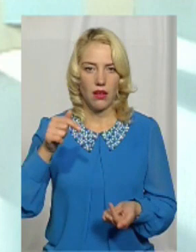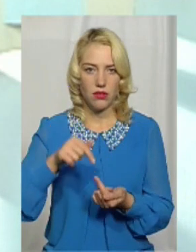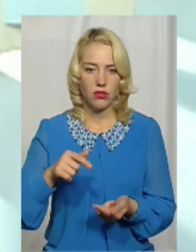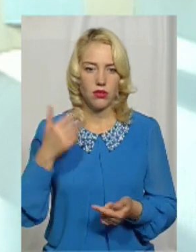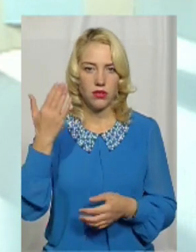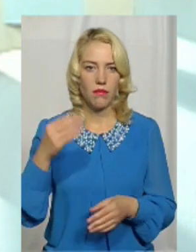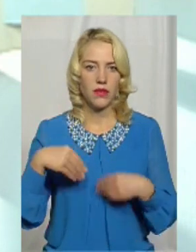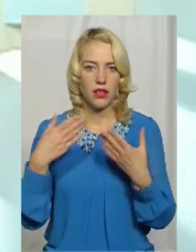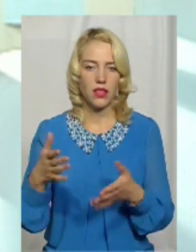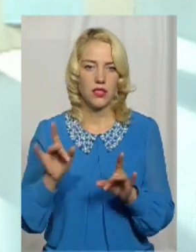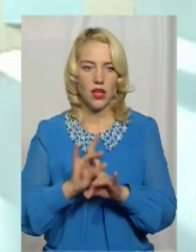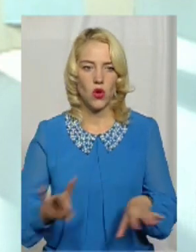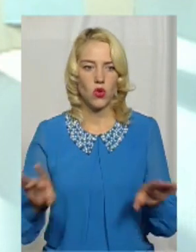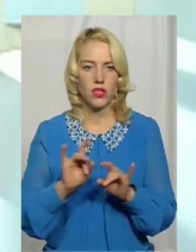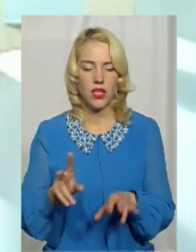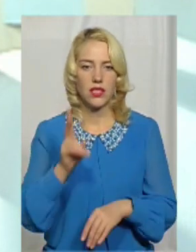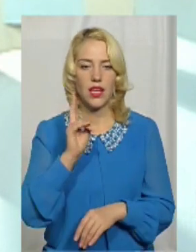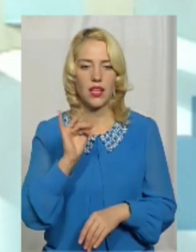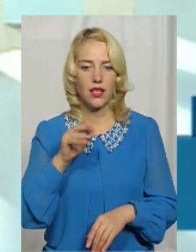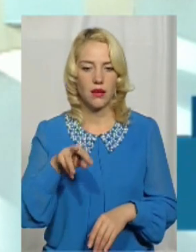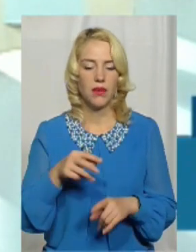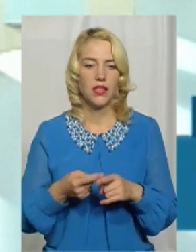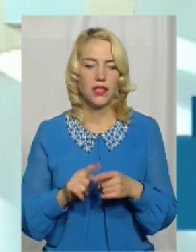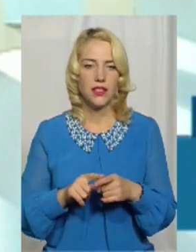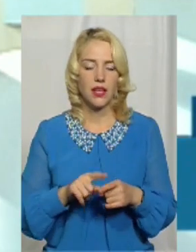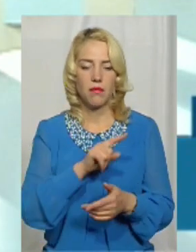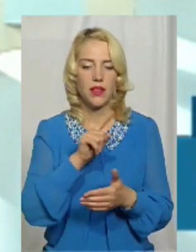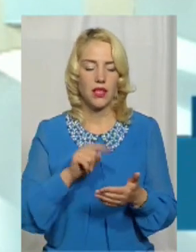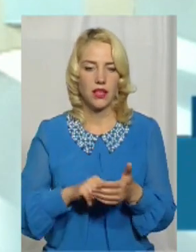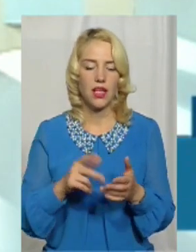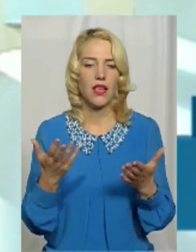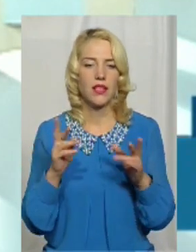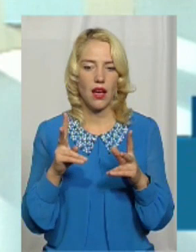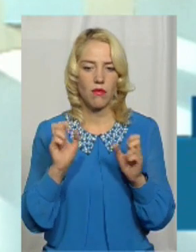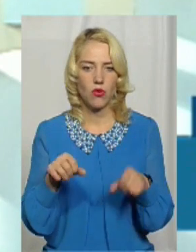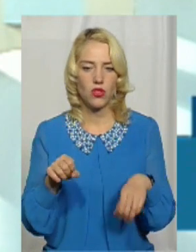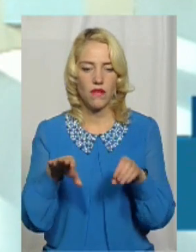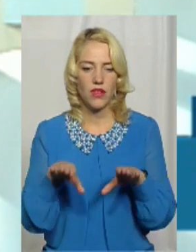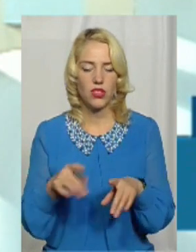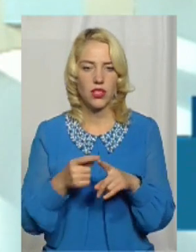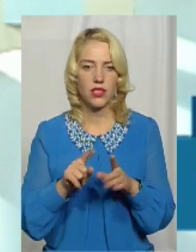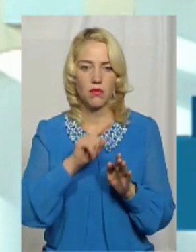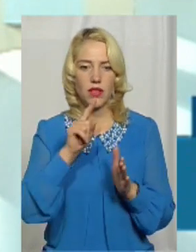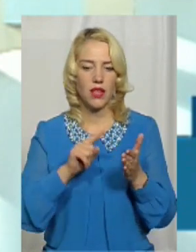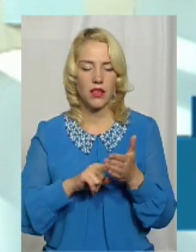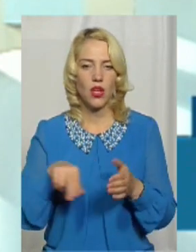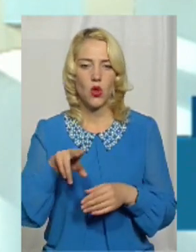надається роз'яснення, яким це питання, яким чином можна це питання вирішити в досудовому